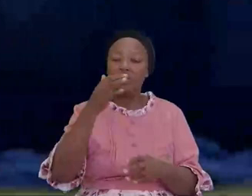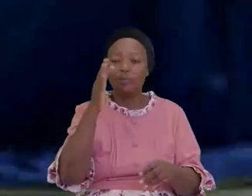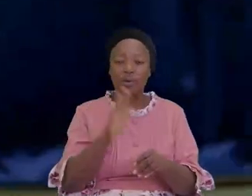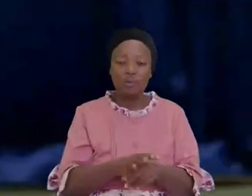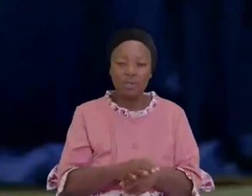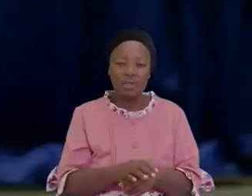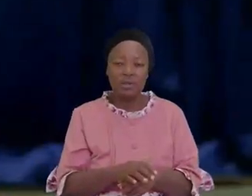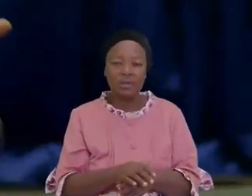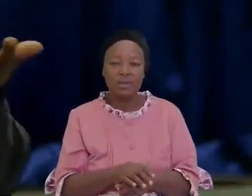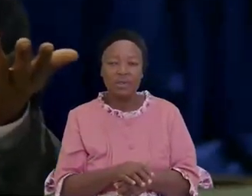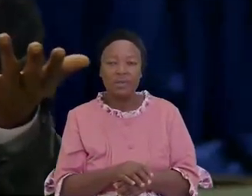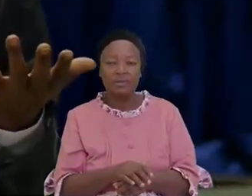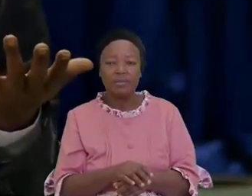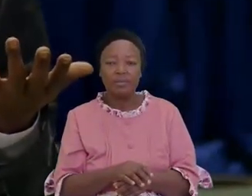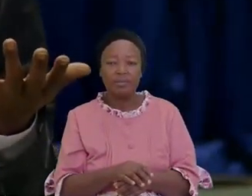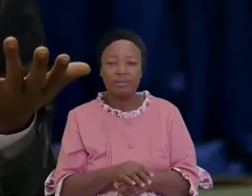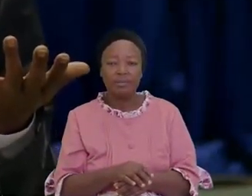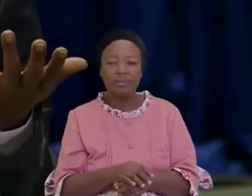la parole de sa promesse,